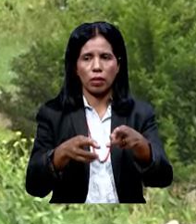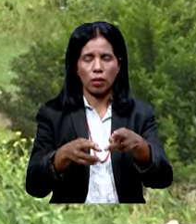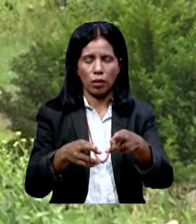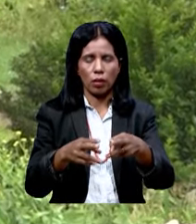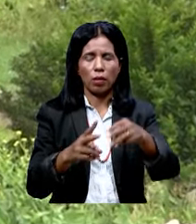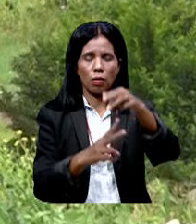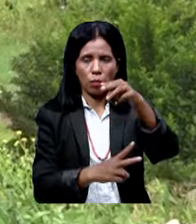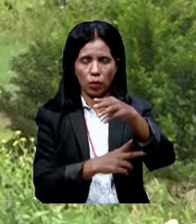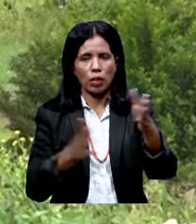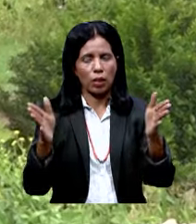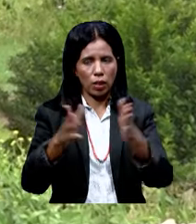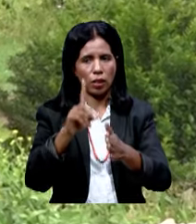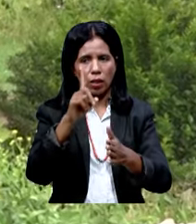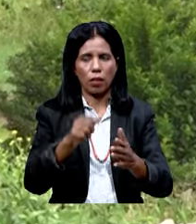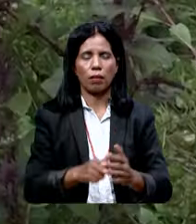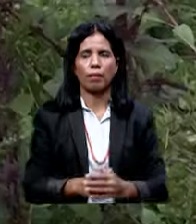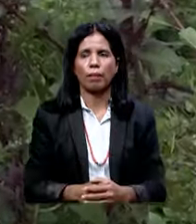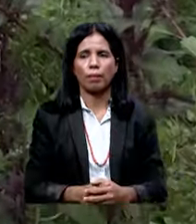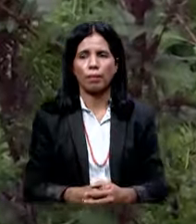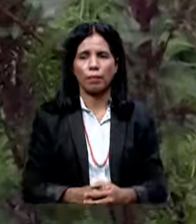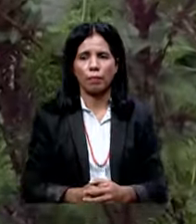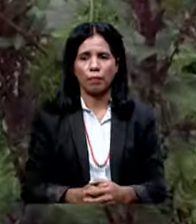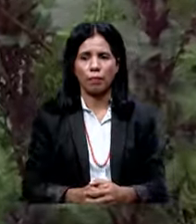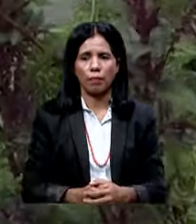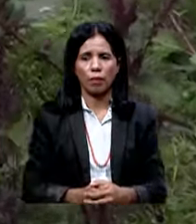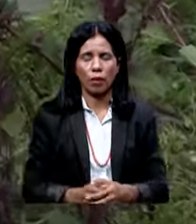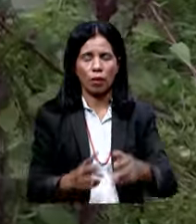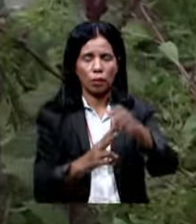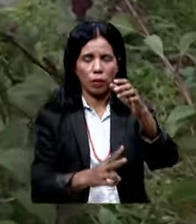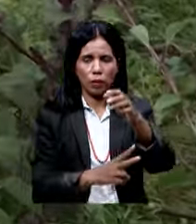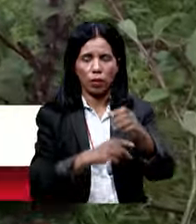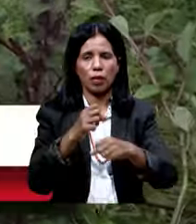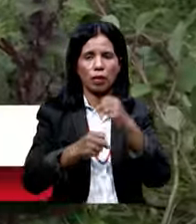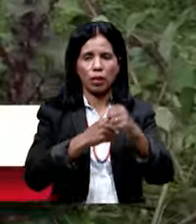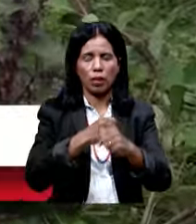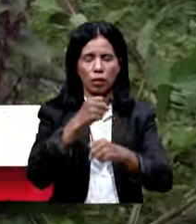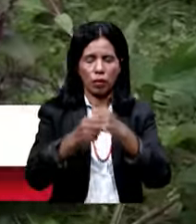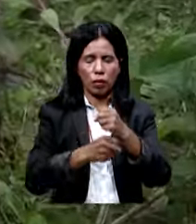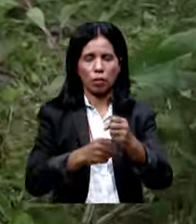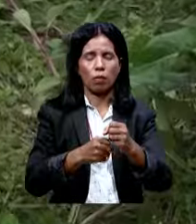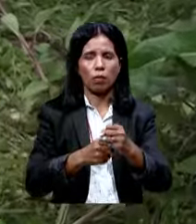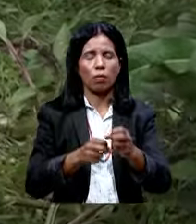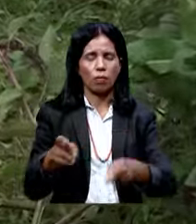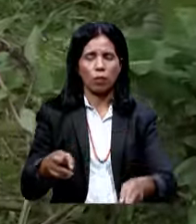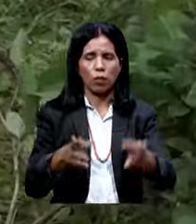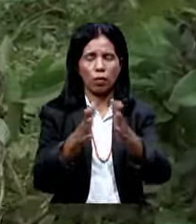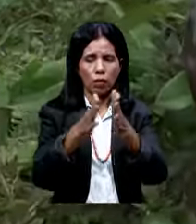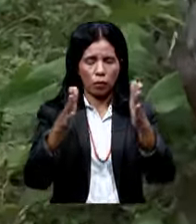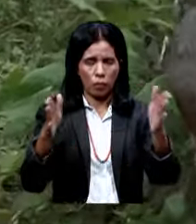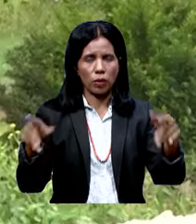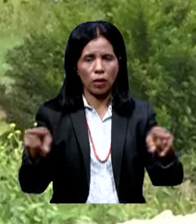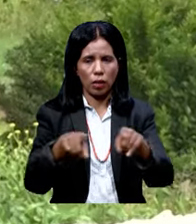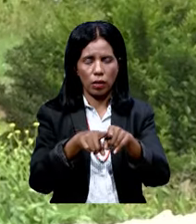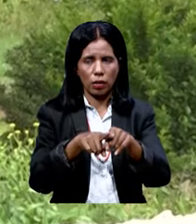gida como ponti ne ki tinen tinen sempre mota bot ne ne causa problema hen sene to